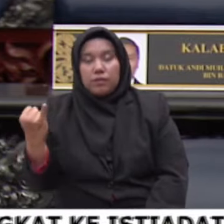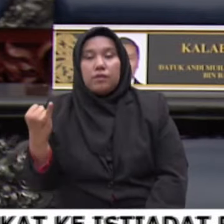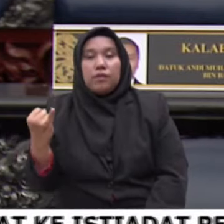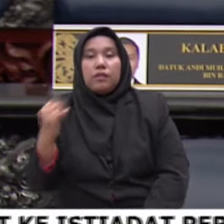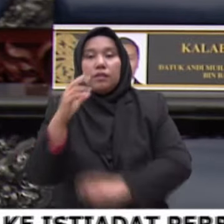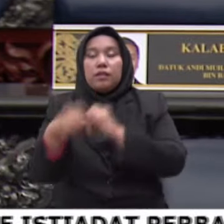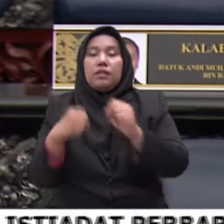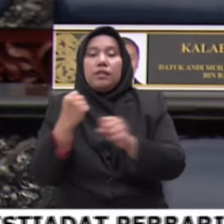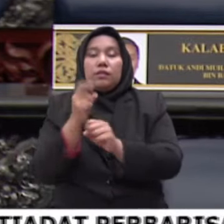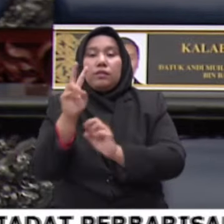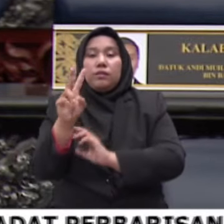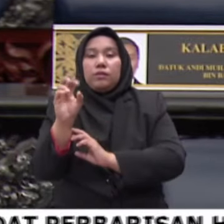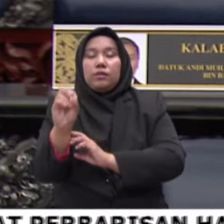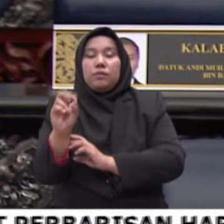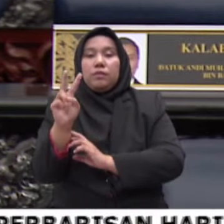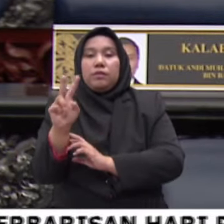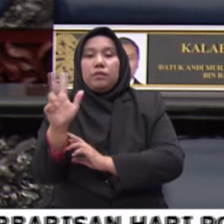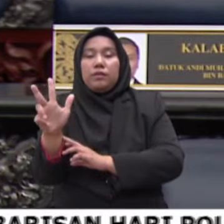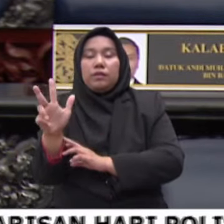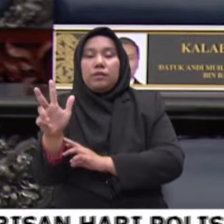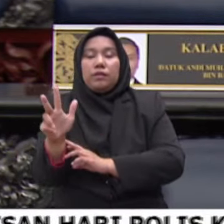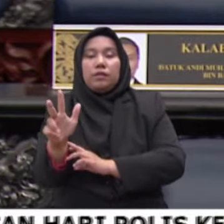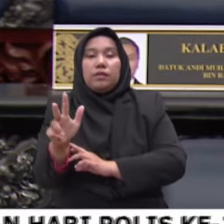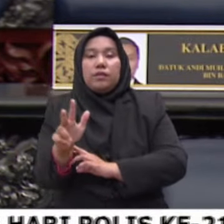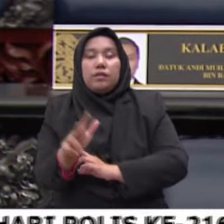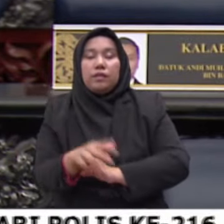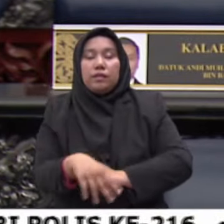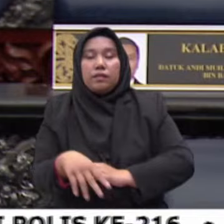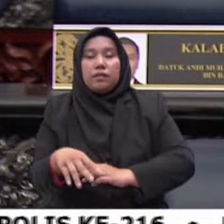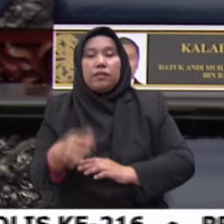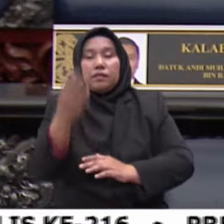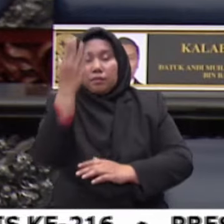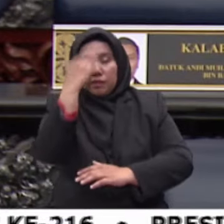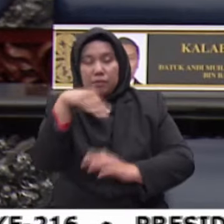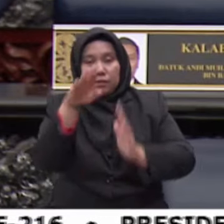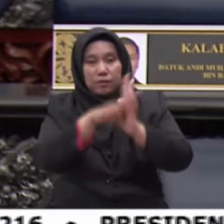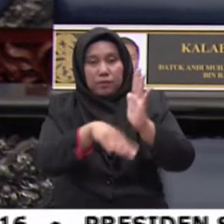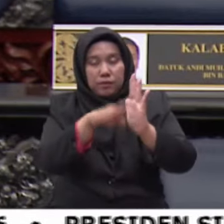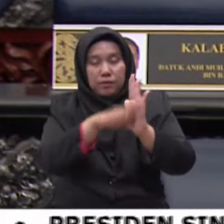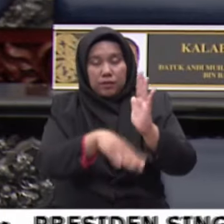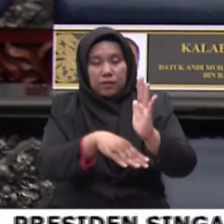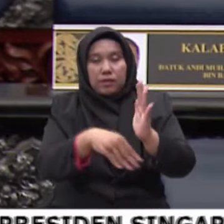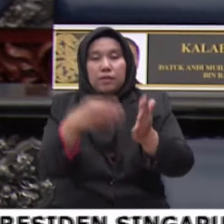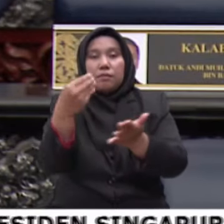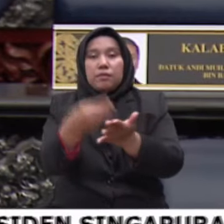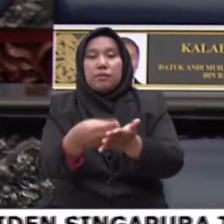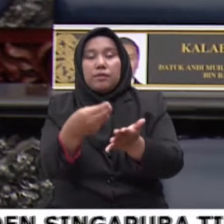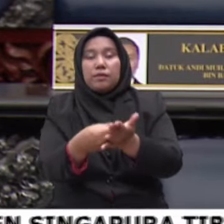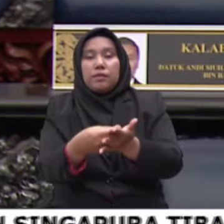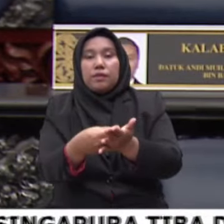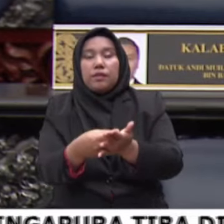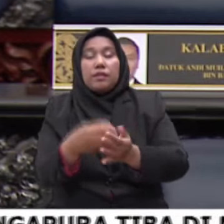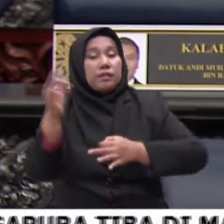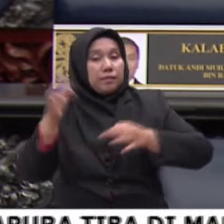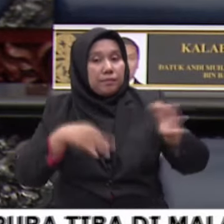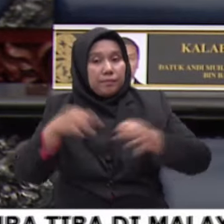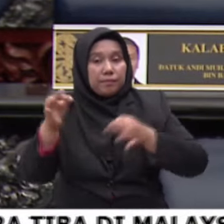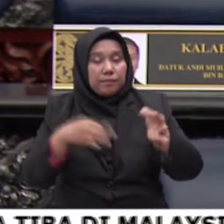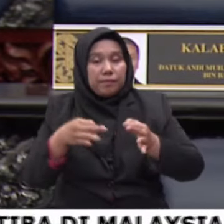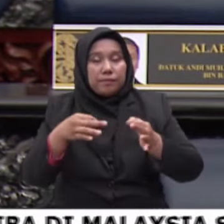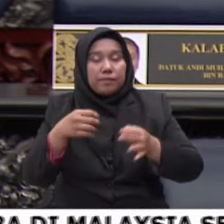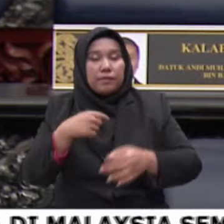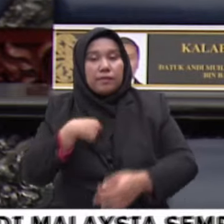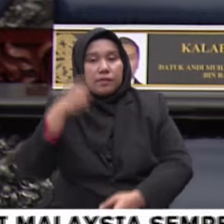2023. Saya pohon penjelasan terhadap pengurangan peruntukan ini dan saya